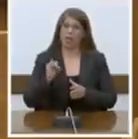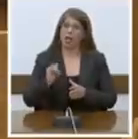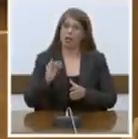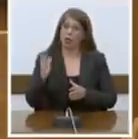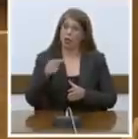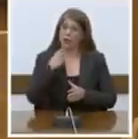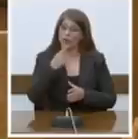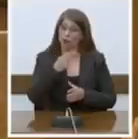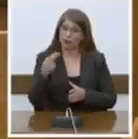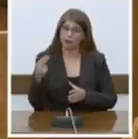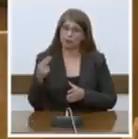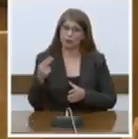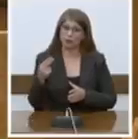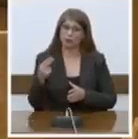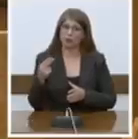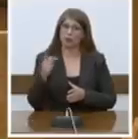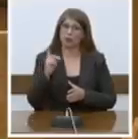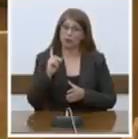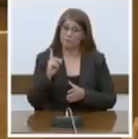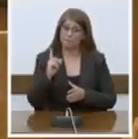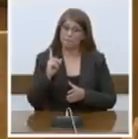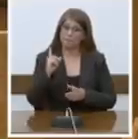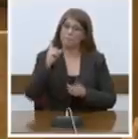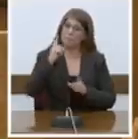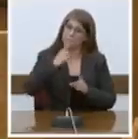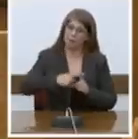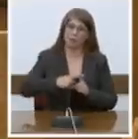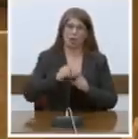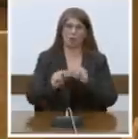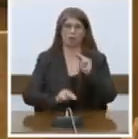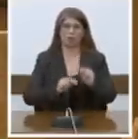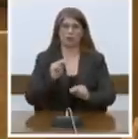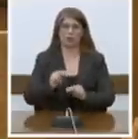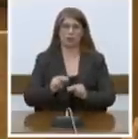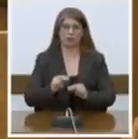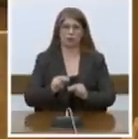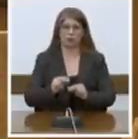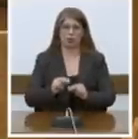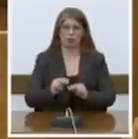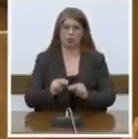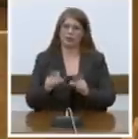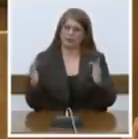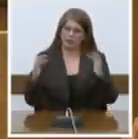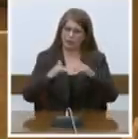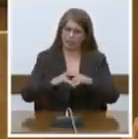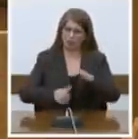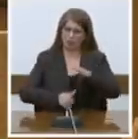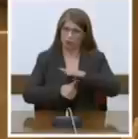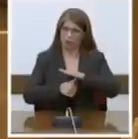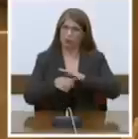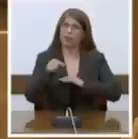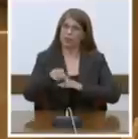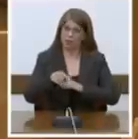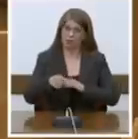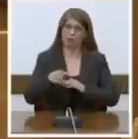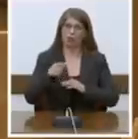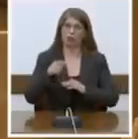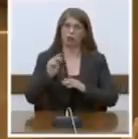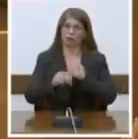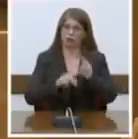σημαίνει μία ακόμη ψήφο για την Πλεύση Ελευθερίας στην διάσκεψη των Προέδρων, γιατί αυτή είναι